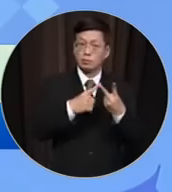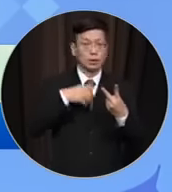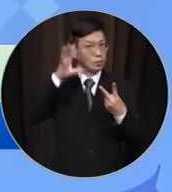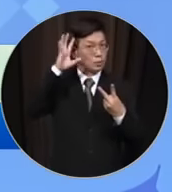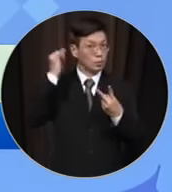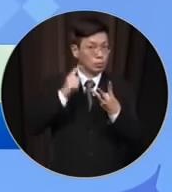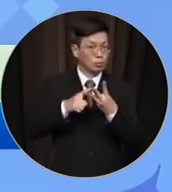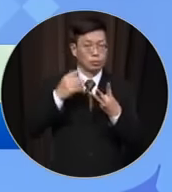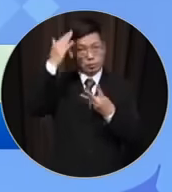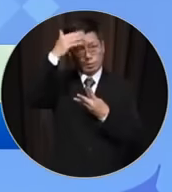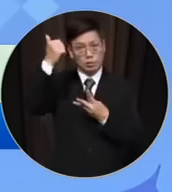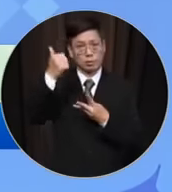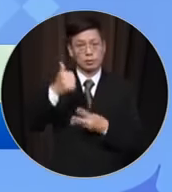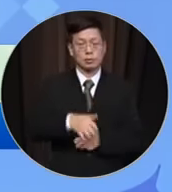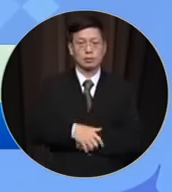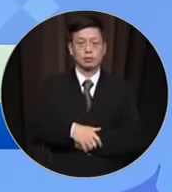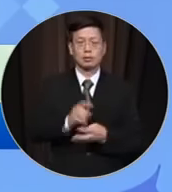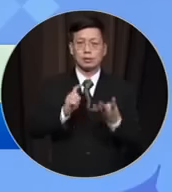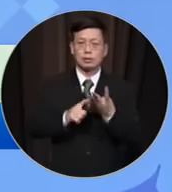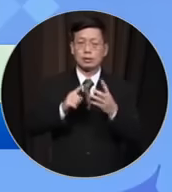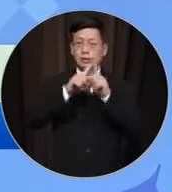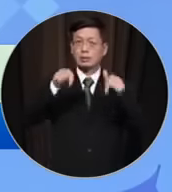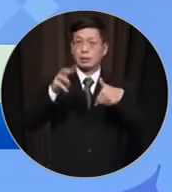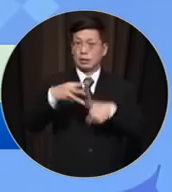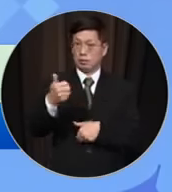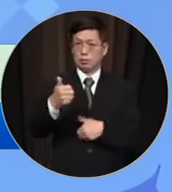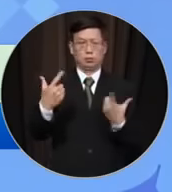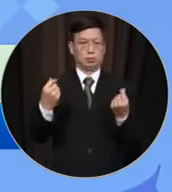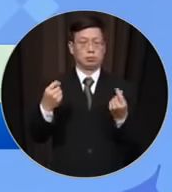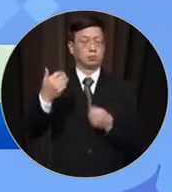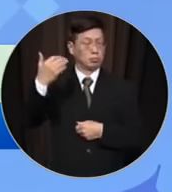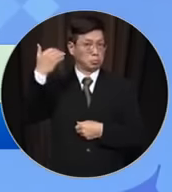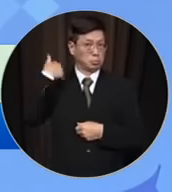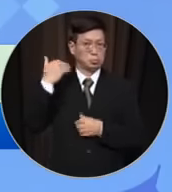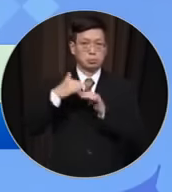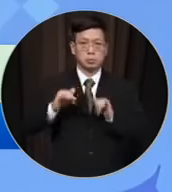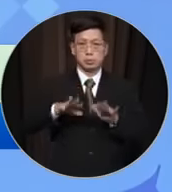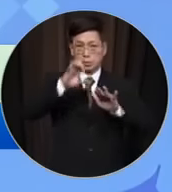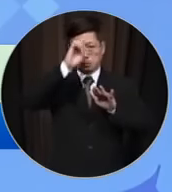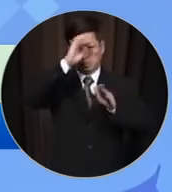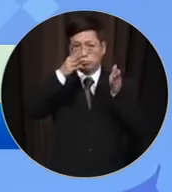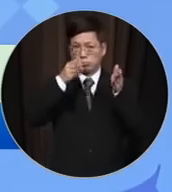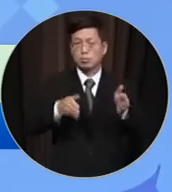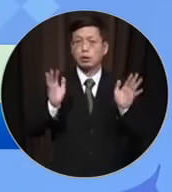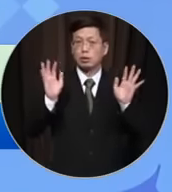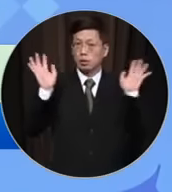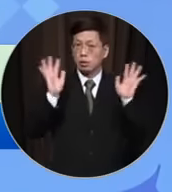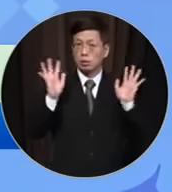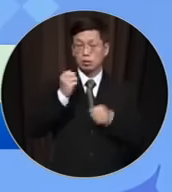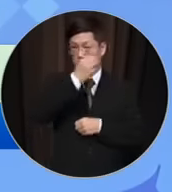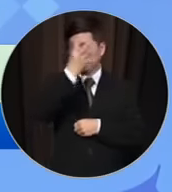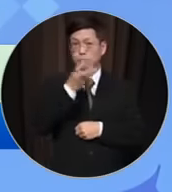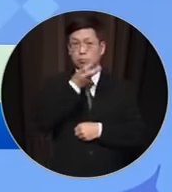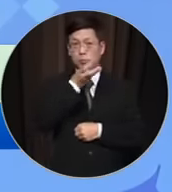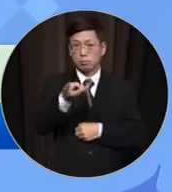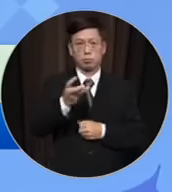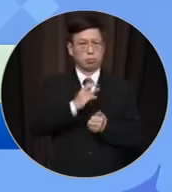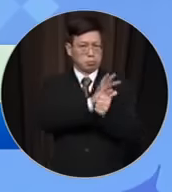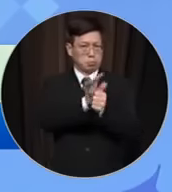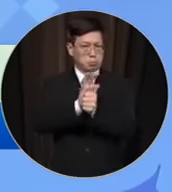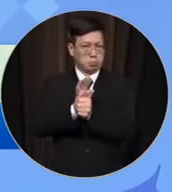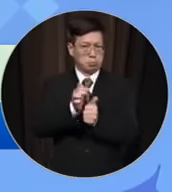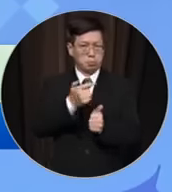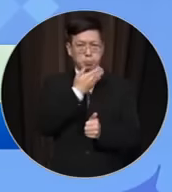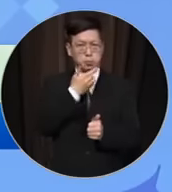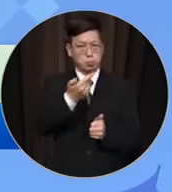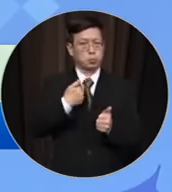慧、郑运鹏、张廖万坚，也都是民进党对于儿少福利很重视的